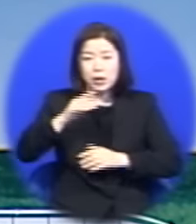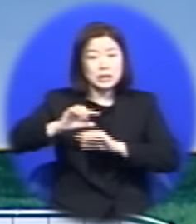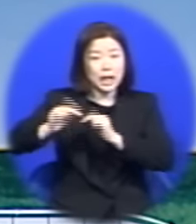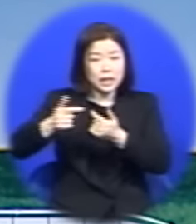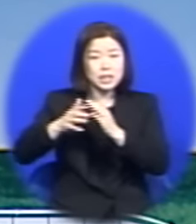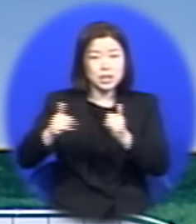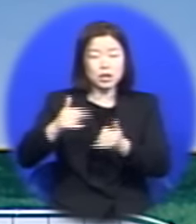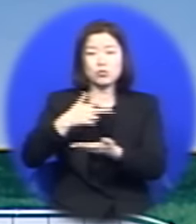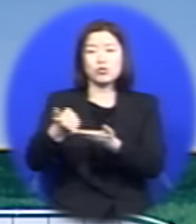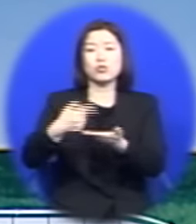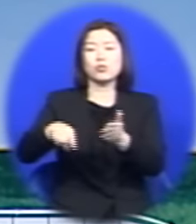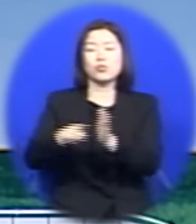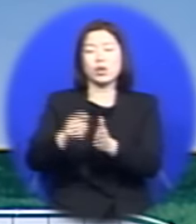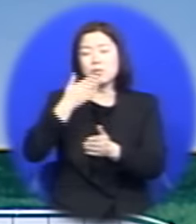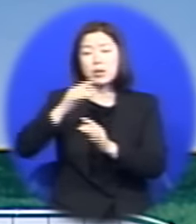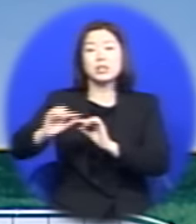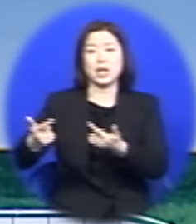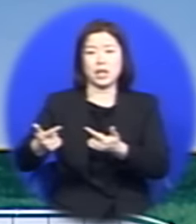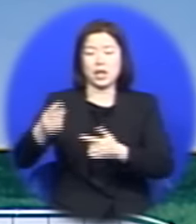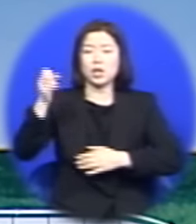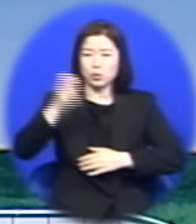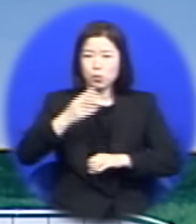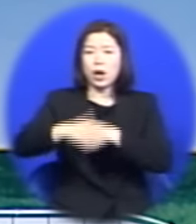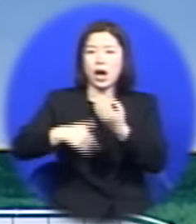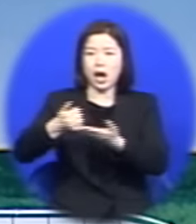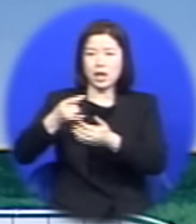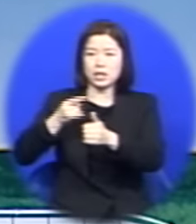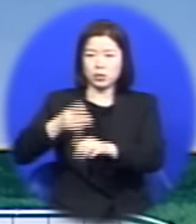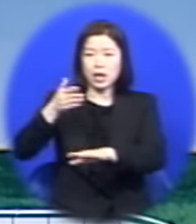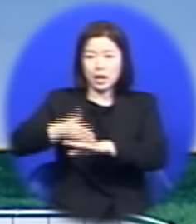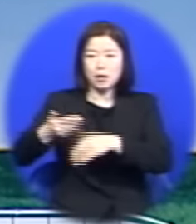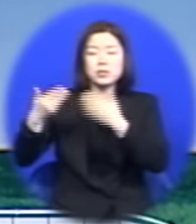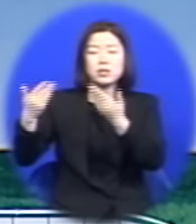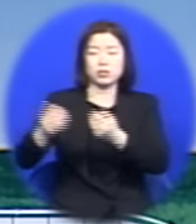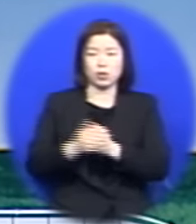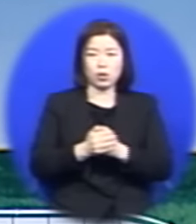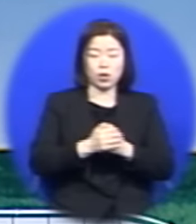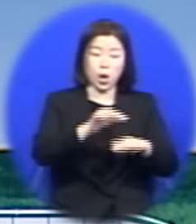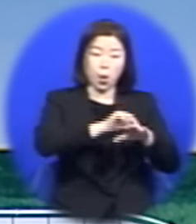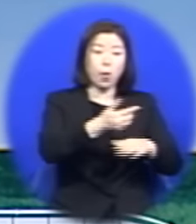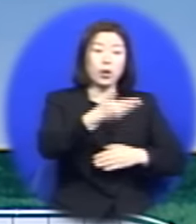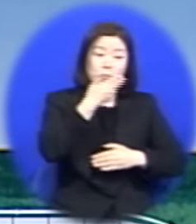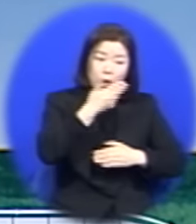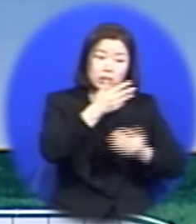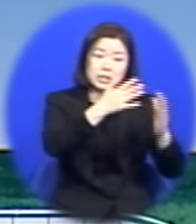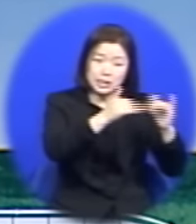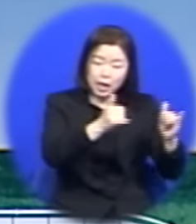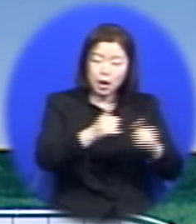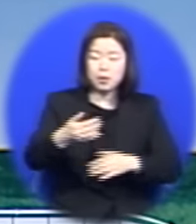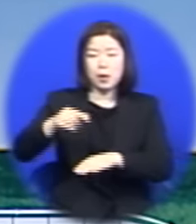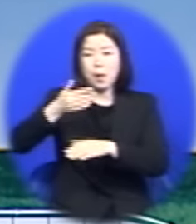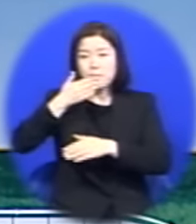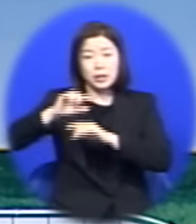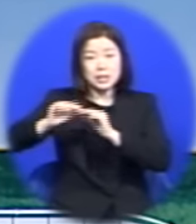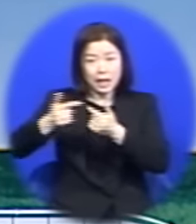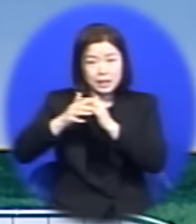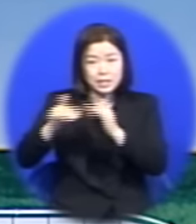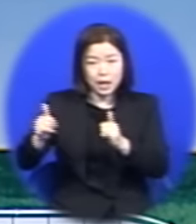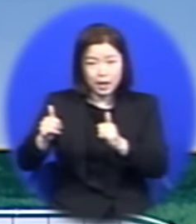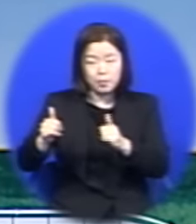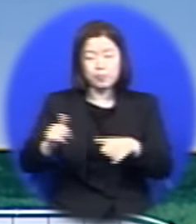않으며 또한 하나님께 감사를 드립니다. 고기를 먹는 사람이나 고기를 먹지 않는 사람이나